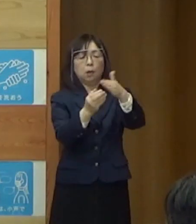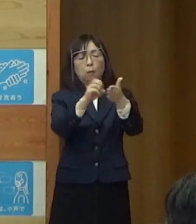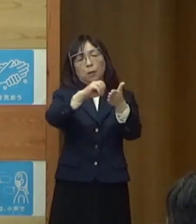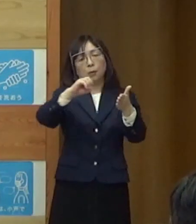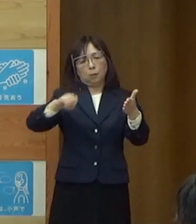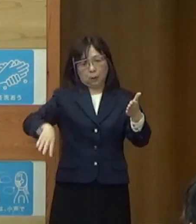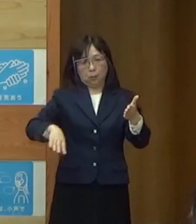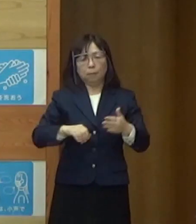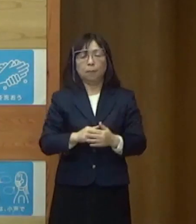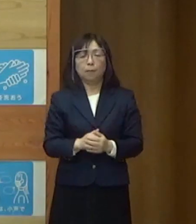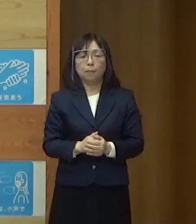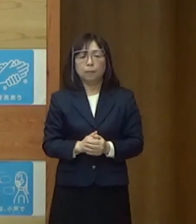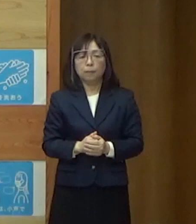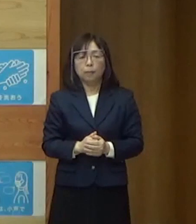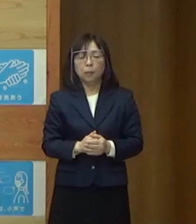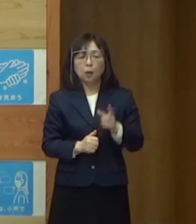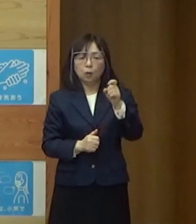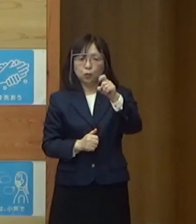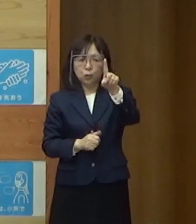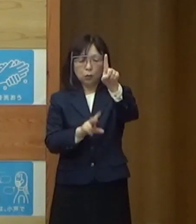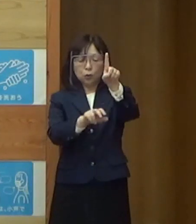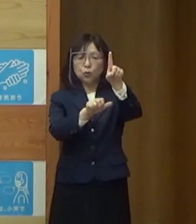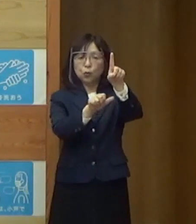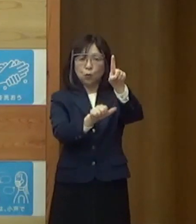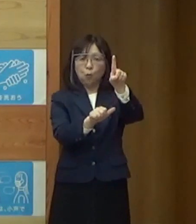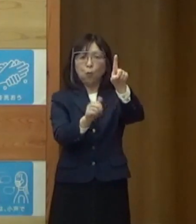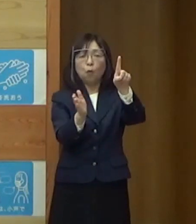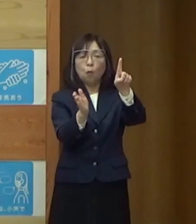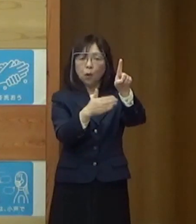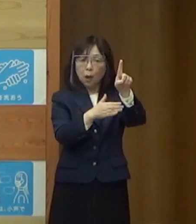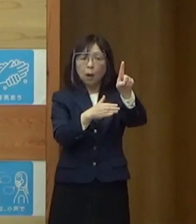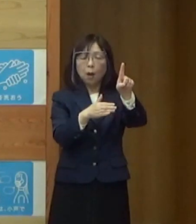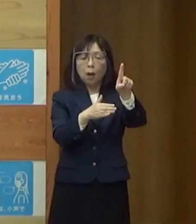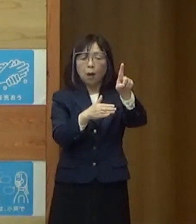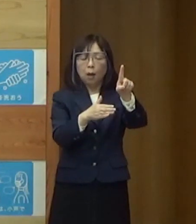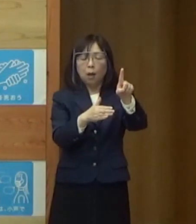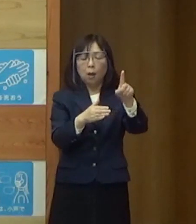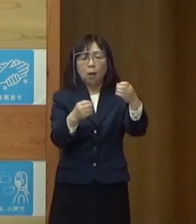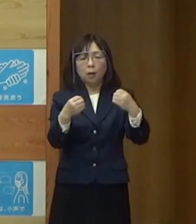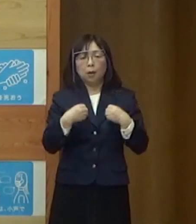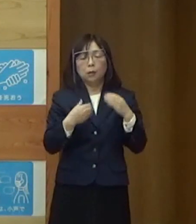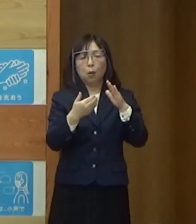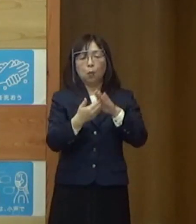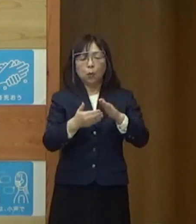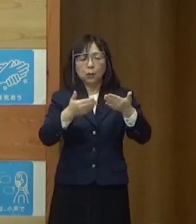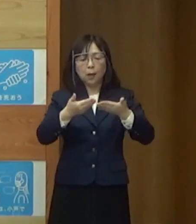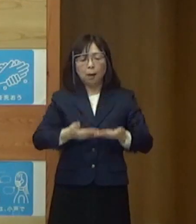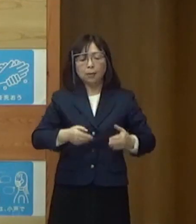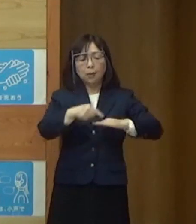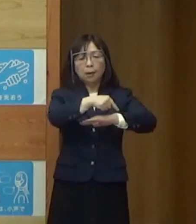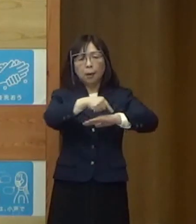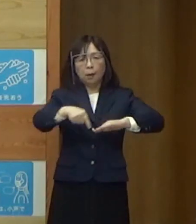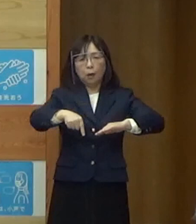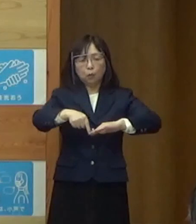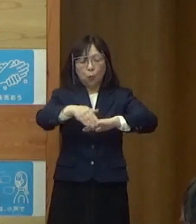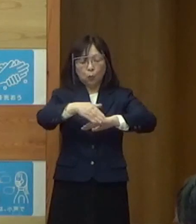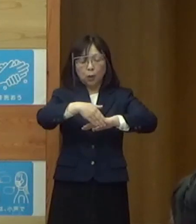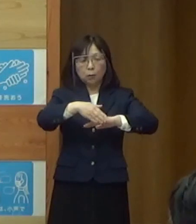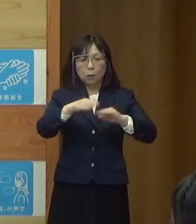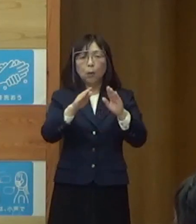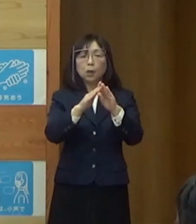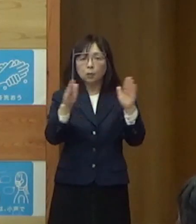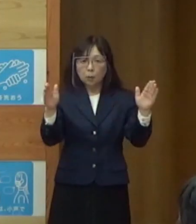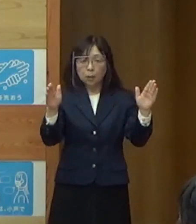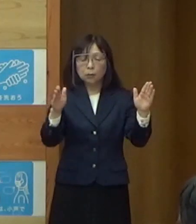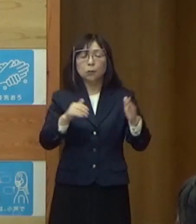。11月25日からこの感染防止安全計画の受付を開始